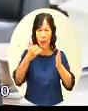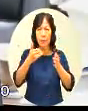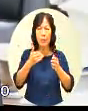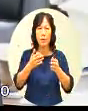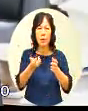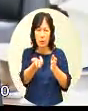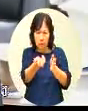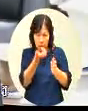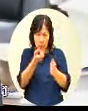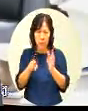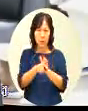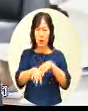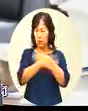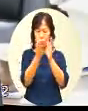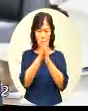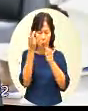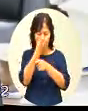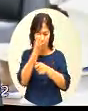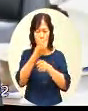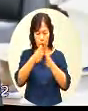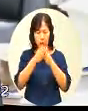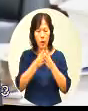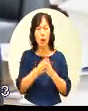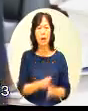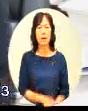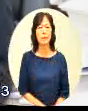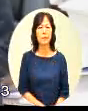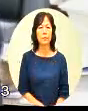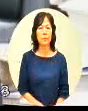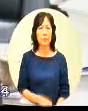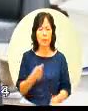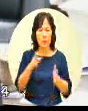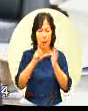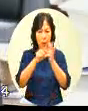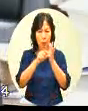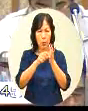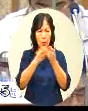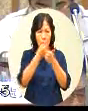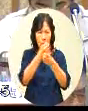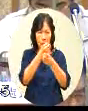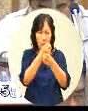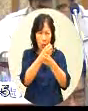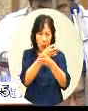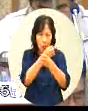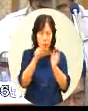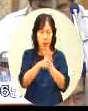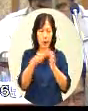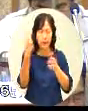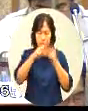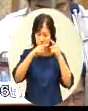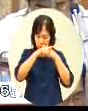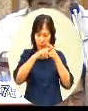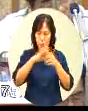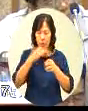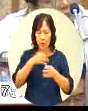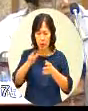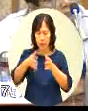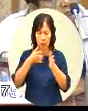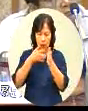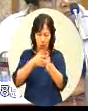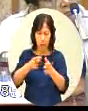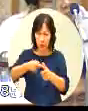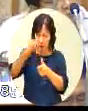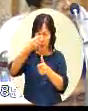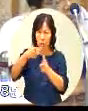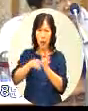候，是不是应该来通盘检讨？ 好，这个秒数灯的部分我们来研究，因为现在是轻轨优先嘛，所以轻轨如果进